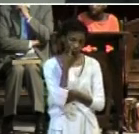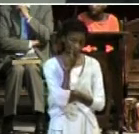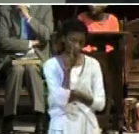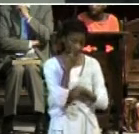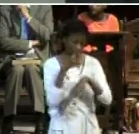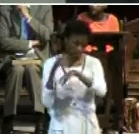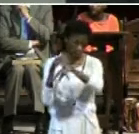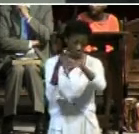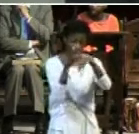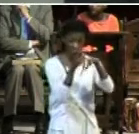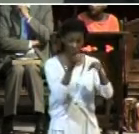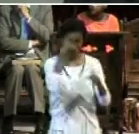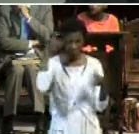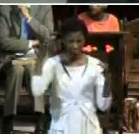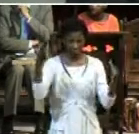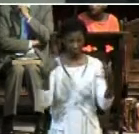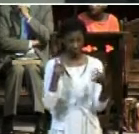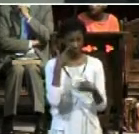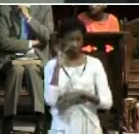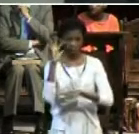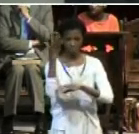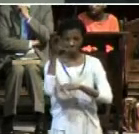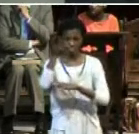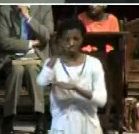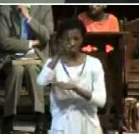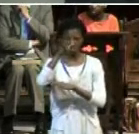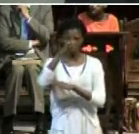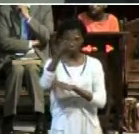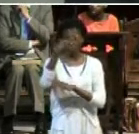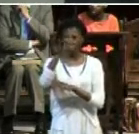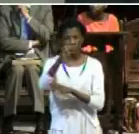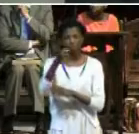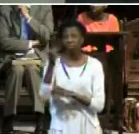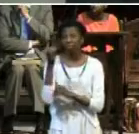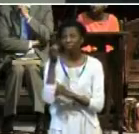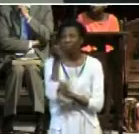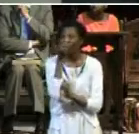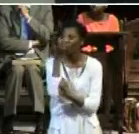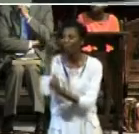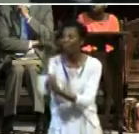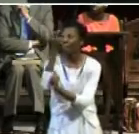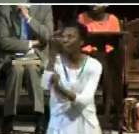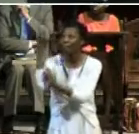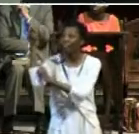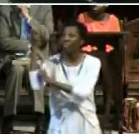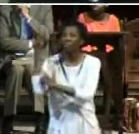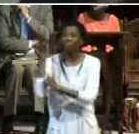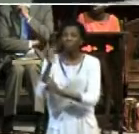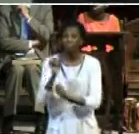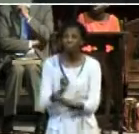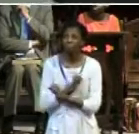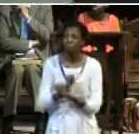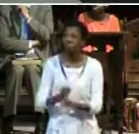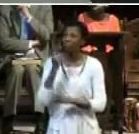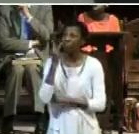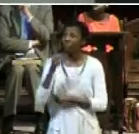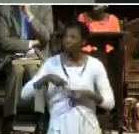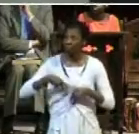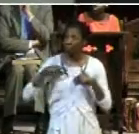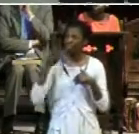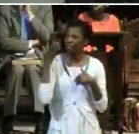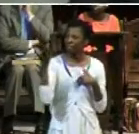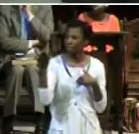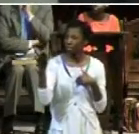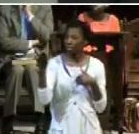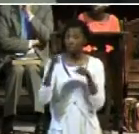J'ai un prunier, il est en fleurs. Qu'est-ce que ça peut être beau? C'est magnifique de voir la vie, de voir l'univers, de voir la vie, de voir